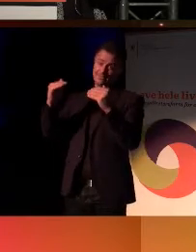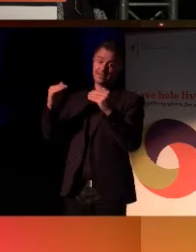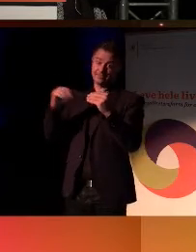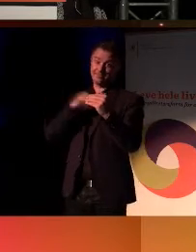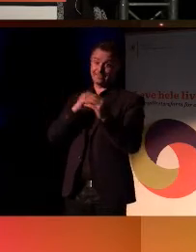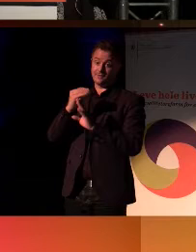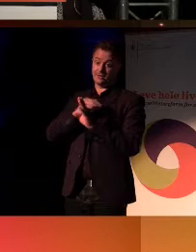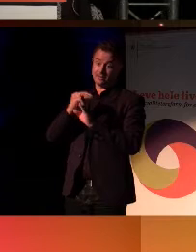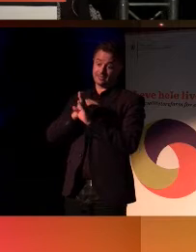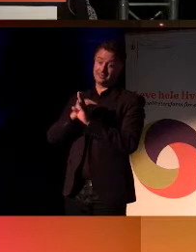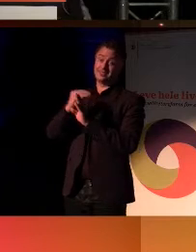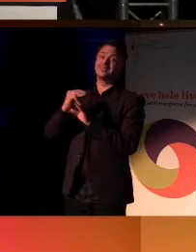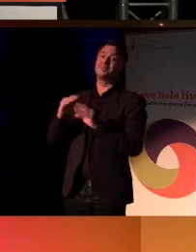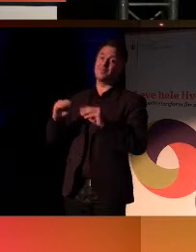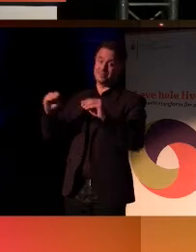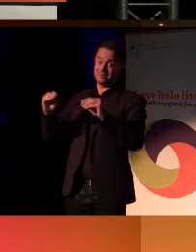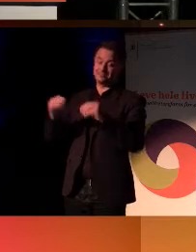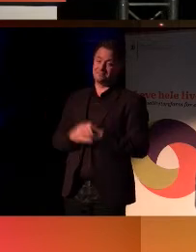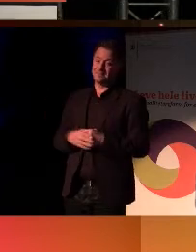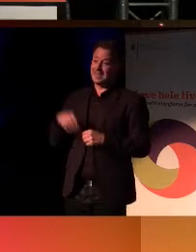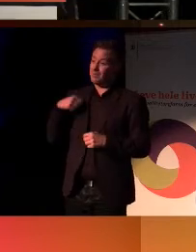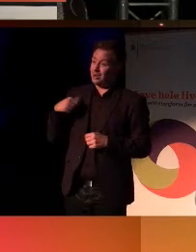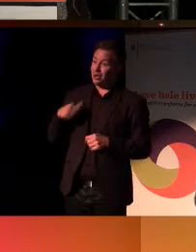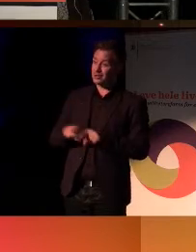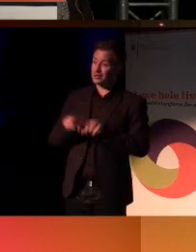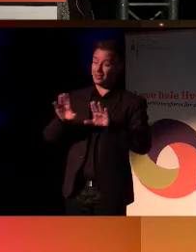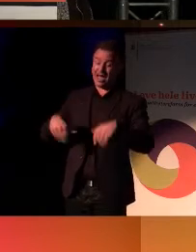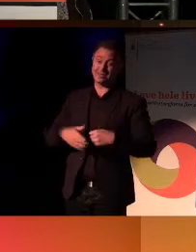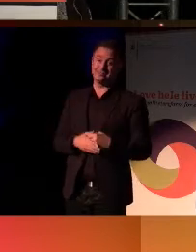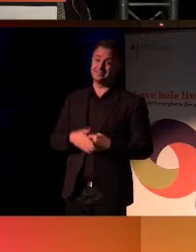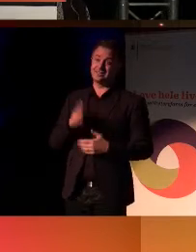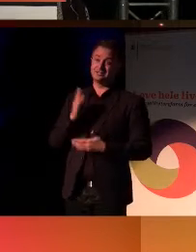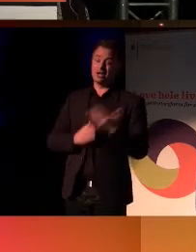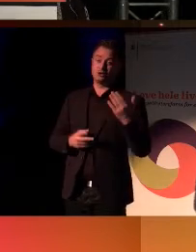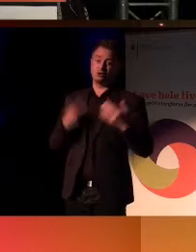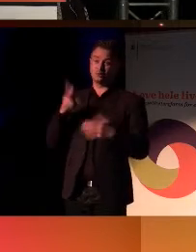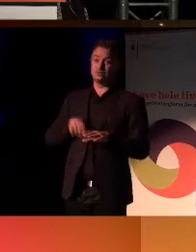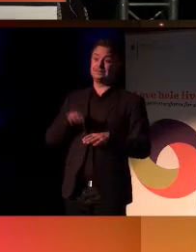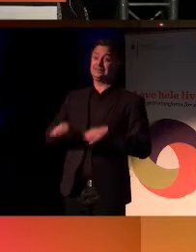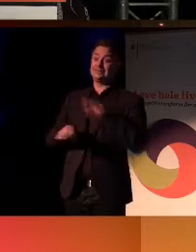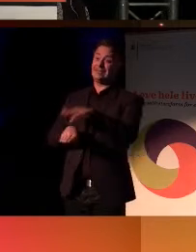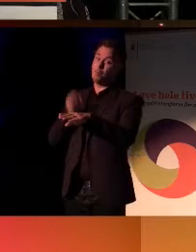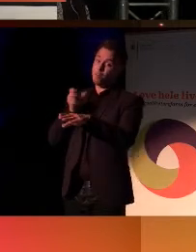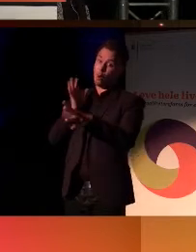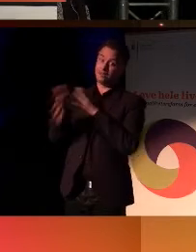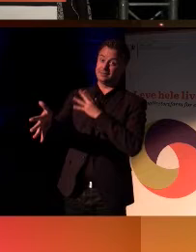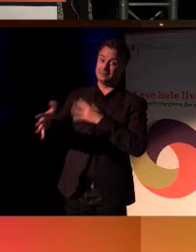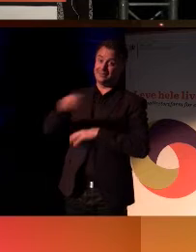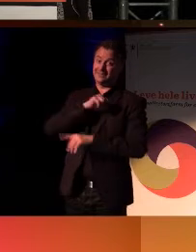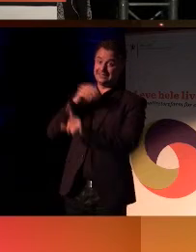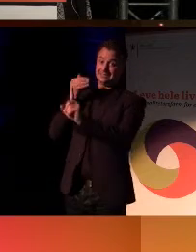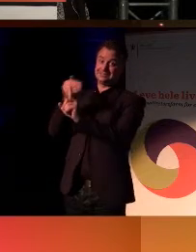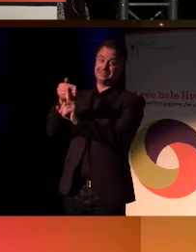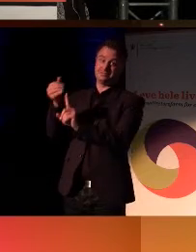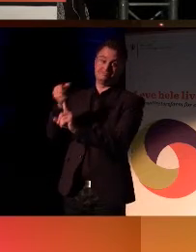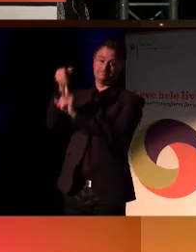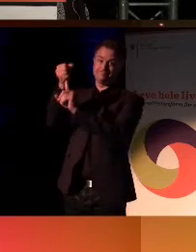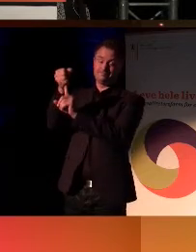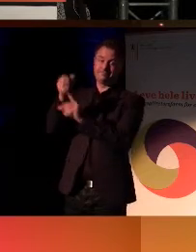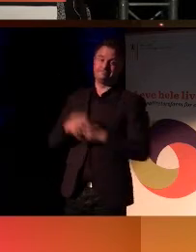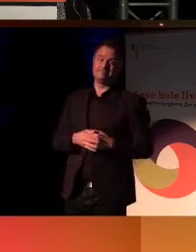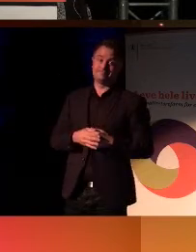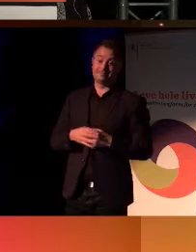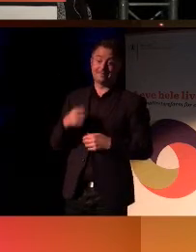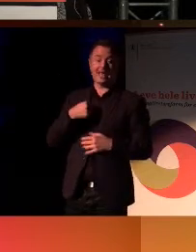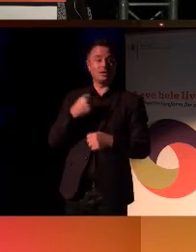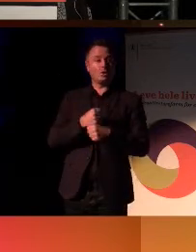bedre. Beklager altså, men sånn det. Det en litt sånn totrinsrakett, dette her, minst. Og jeg har jobbet i